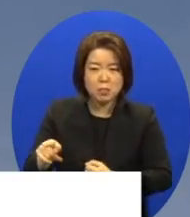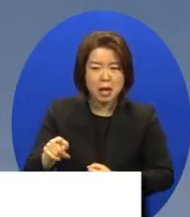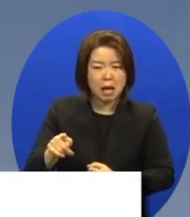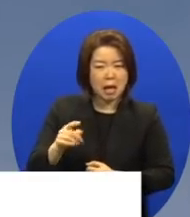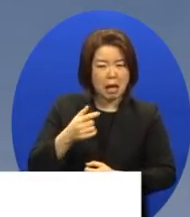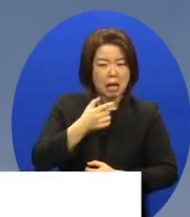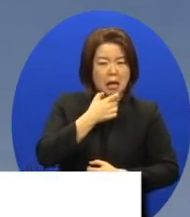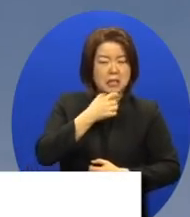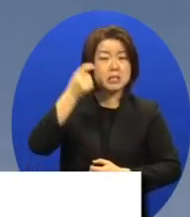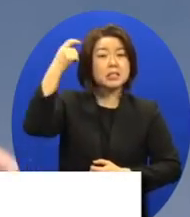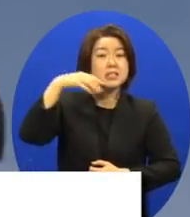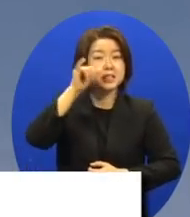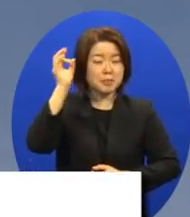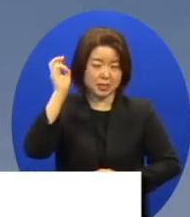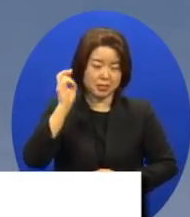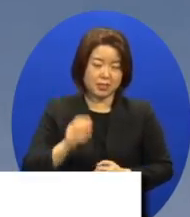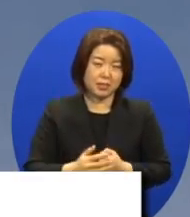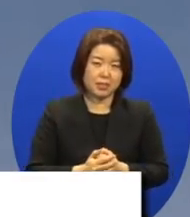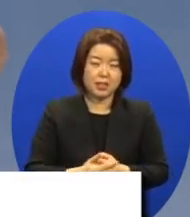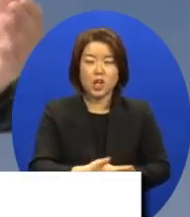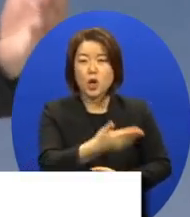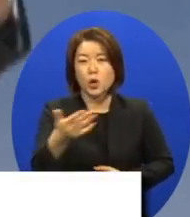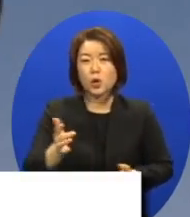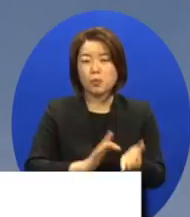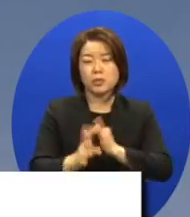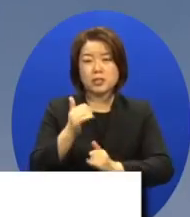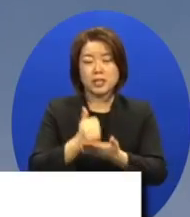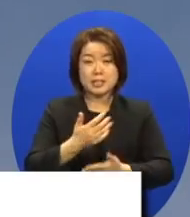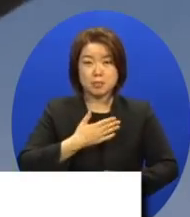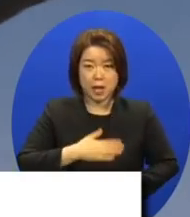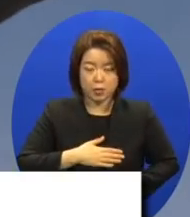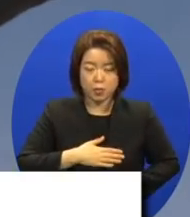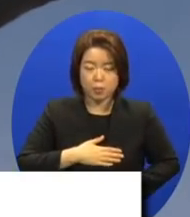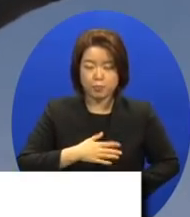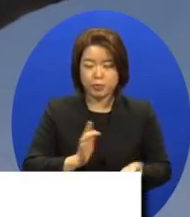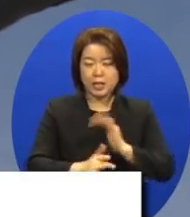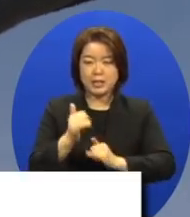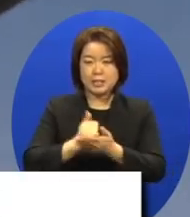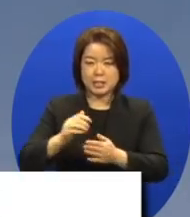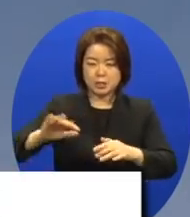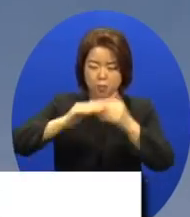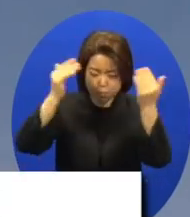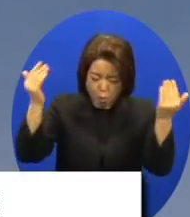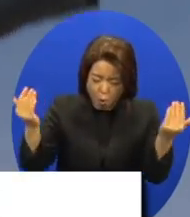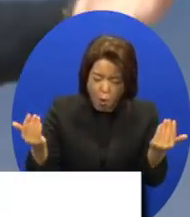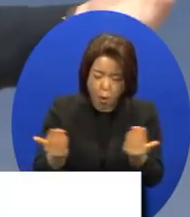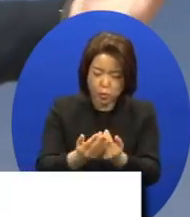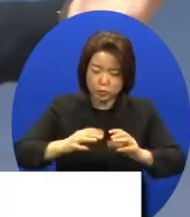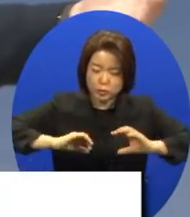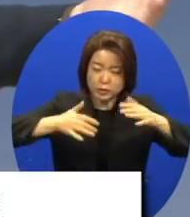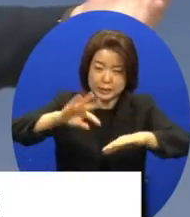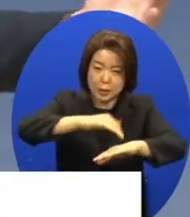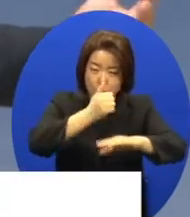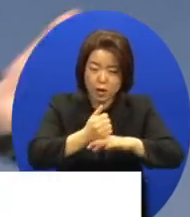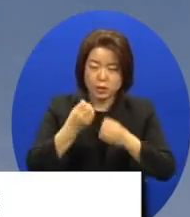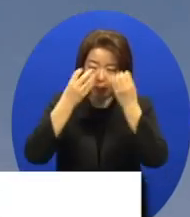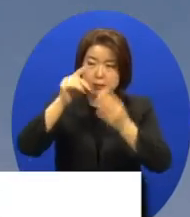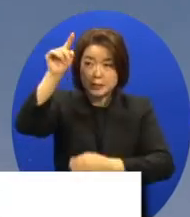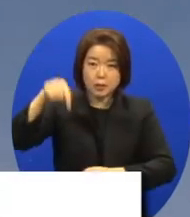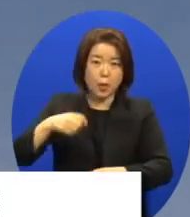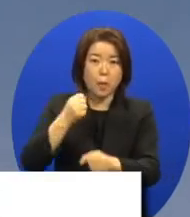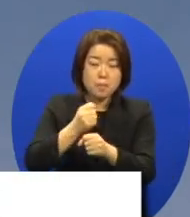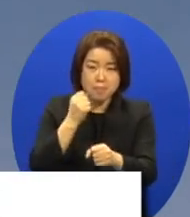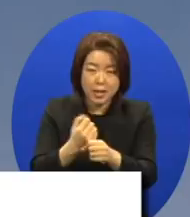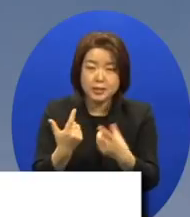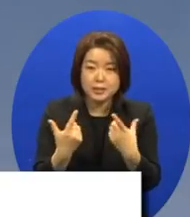겁니다 여러분이 예수님을 알고 그 분이 만왕의 왕이 쓰고 온 세상에 창조자 이신 그